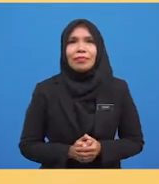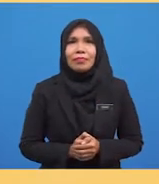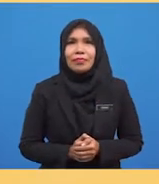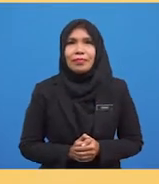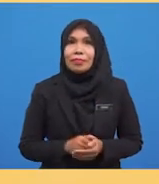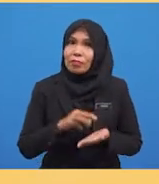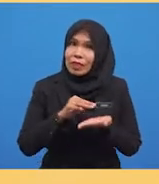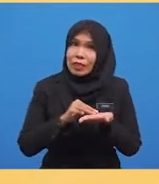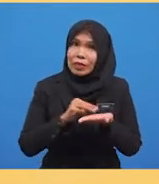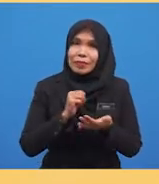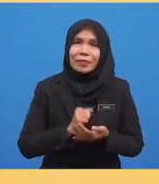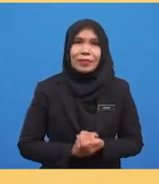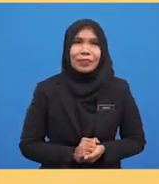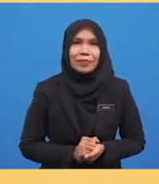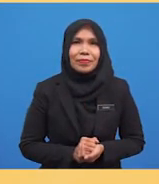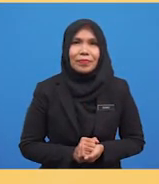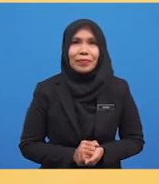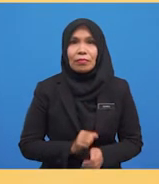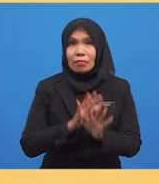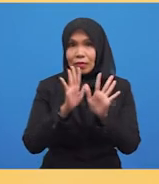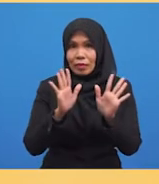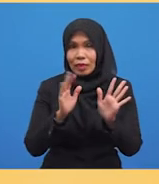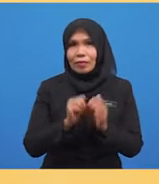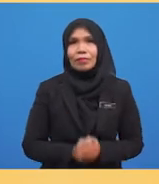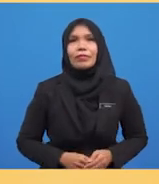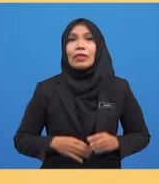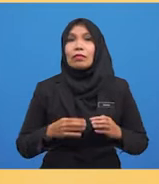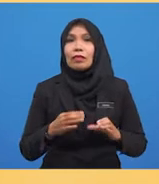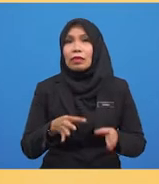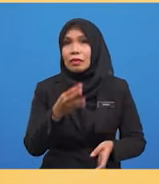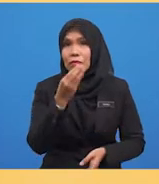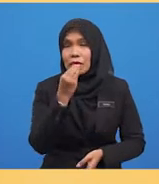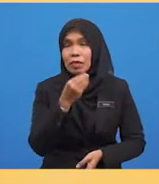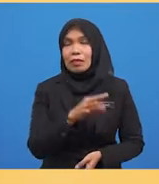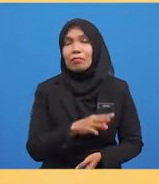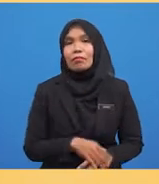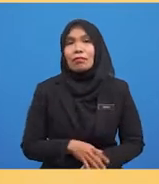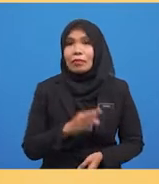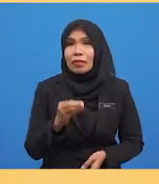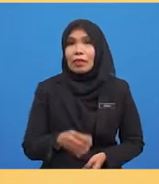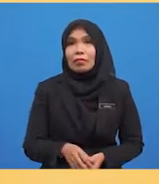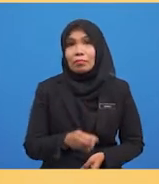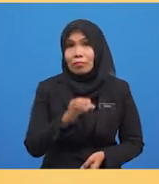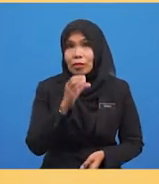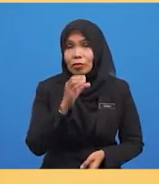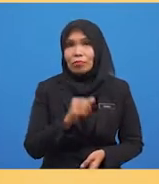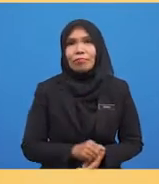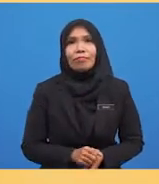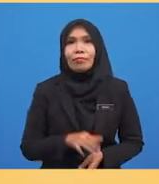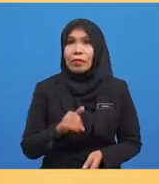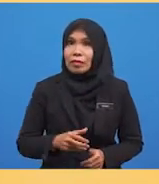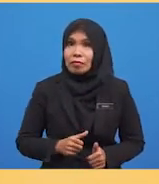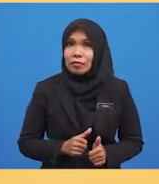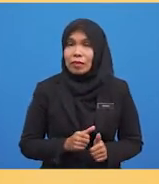ini menjelaskan tentang cara-cara makan dan minum. Yang berikutnya ialah orang